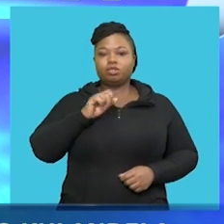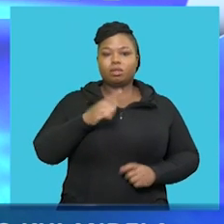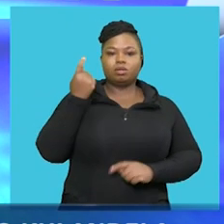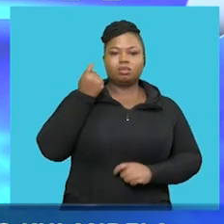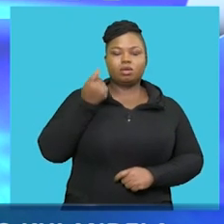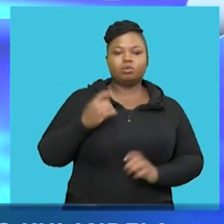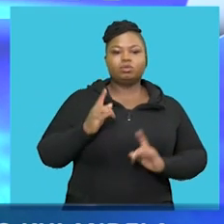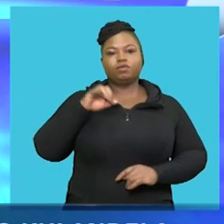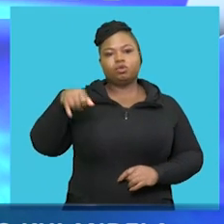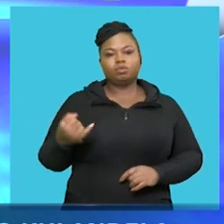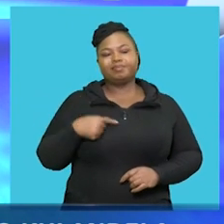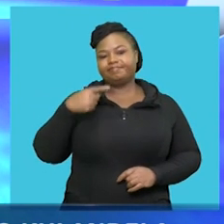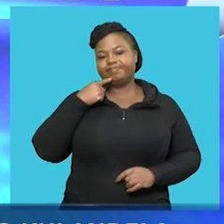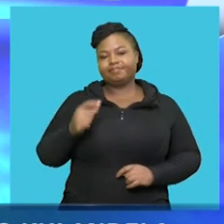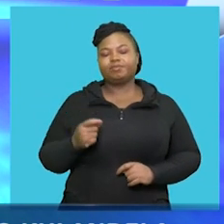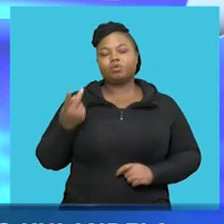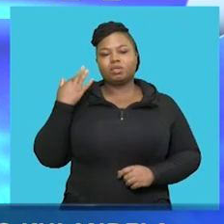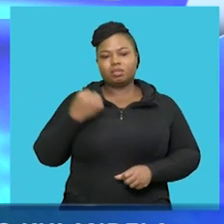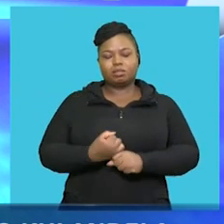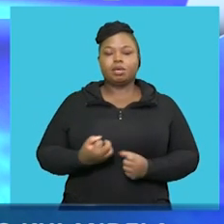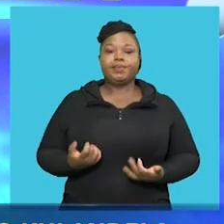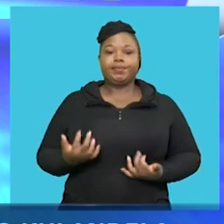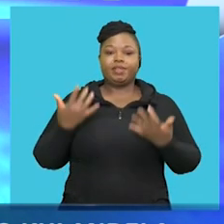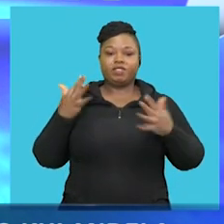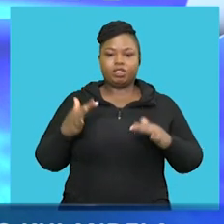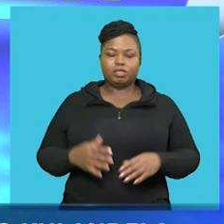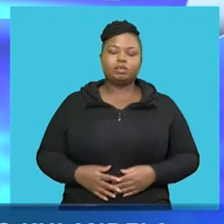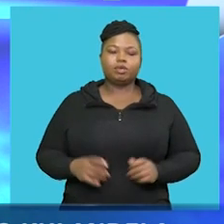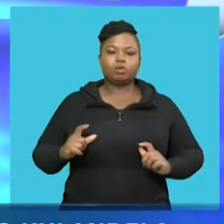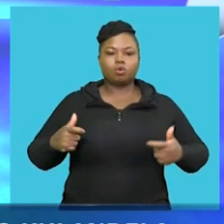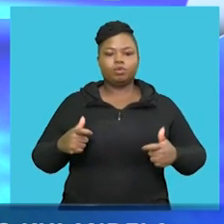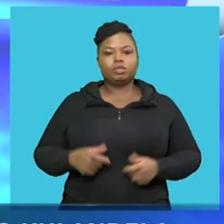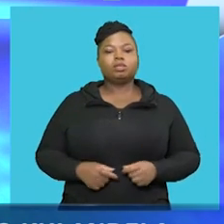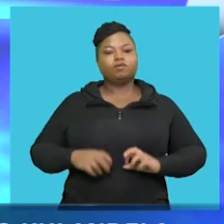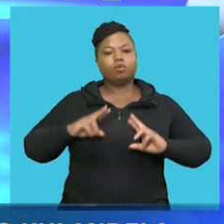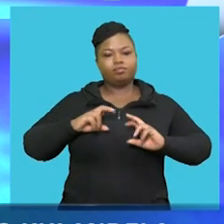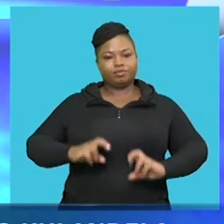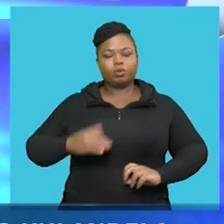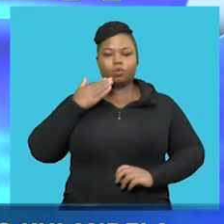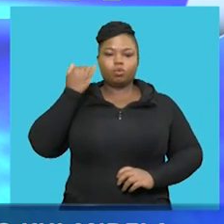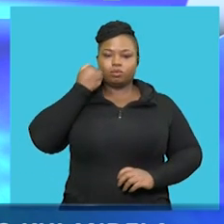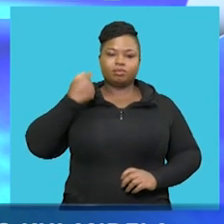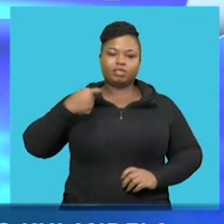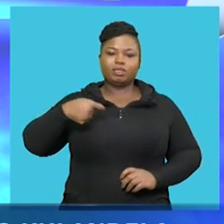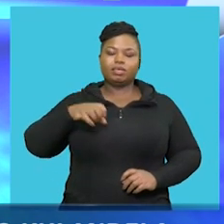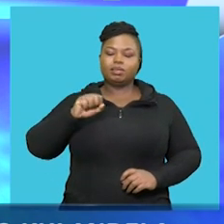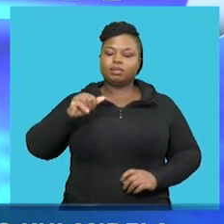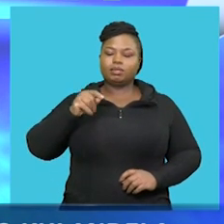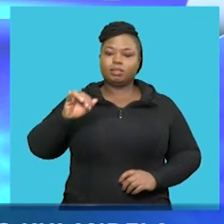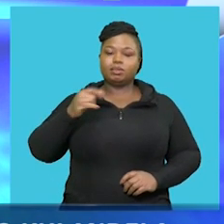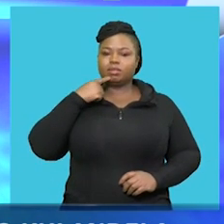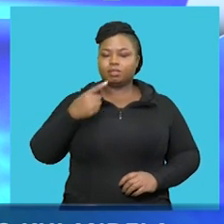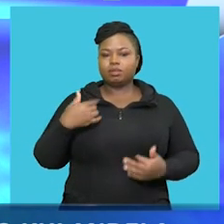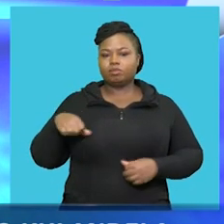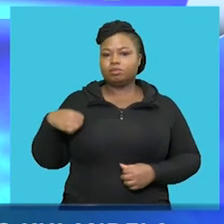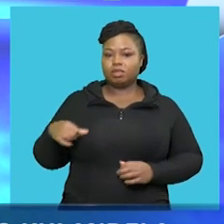kumbindi wedolophu yaseGoli sisitsha kunyaka ophelileyo. Ingxelo ephuma kwikomishini yophando ekhokelwa ngujaji Sisikampempe ifumanise ukuba